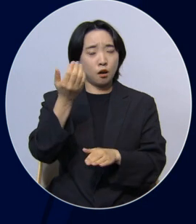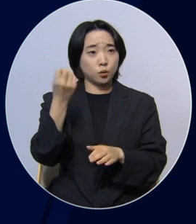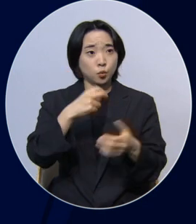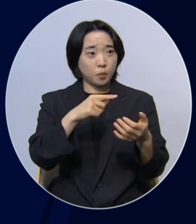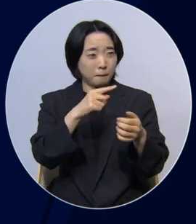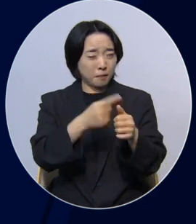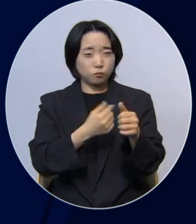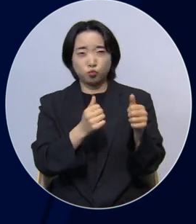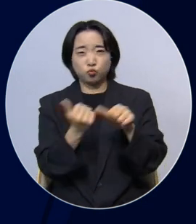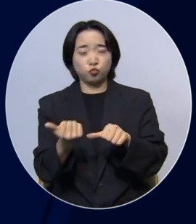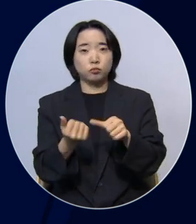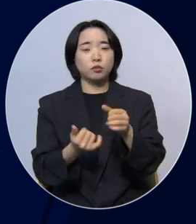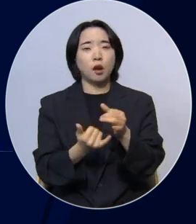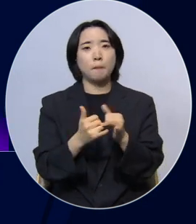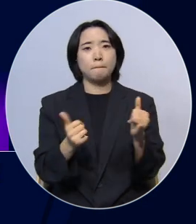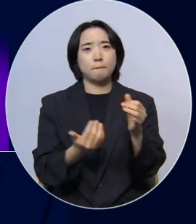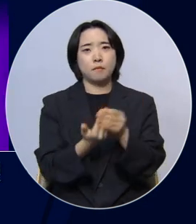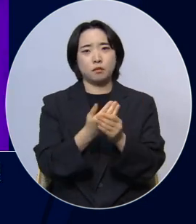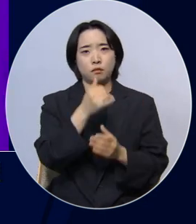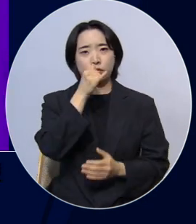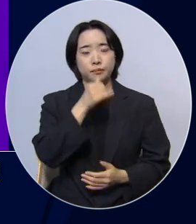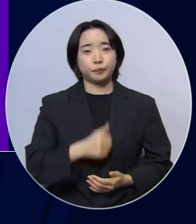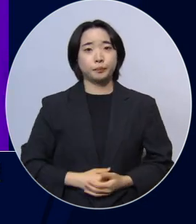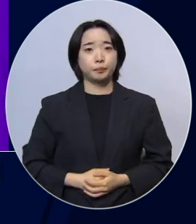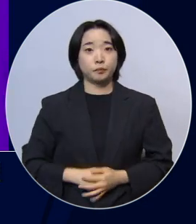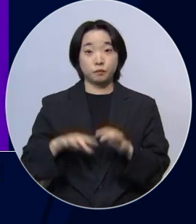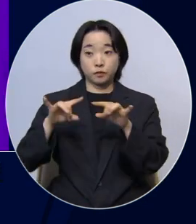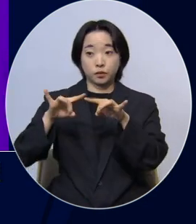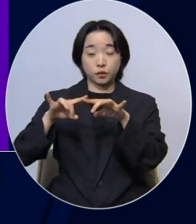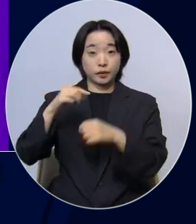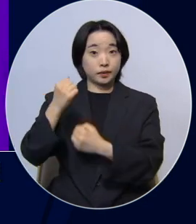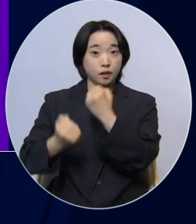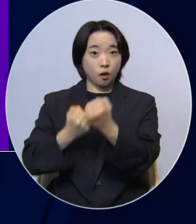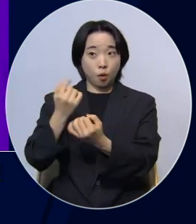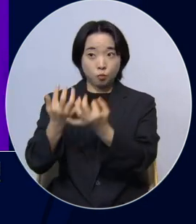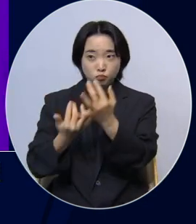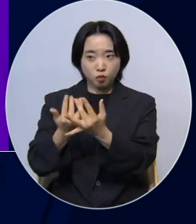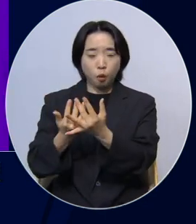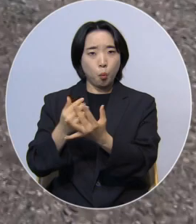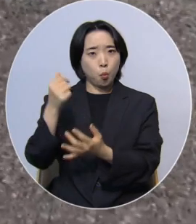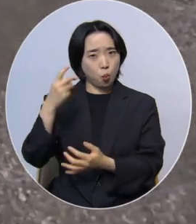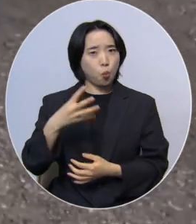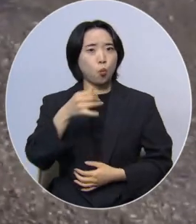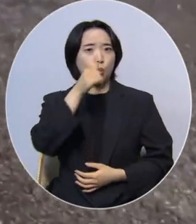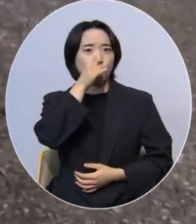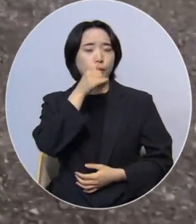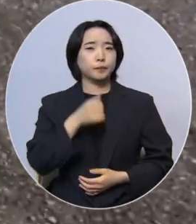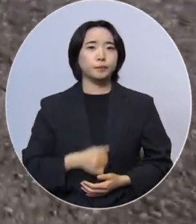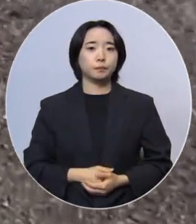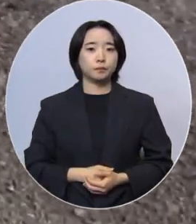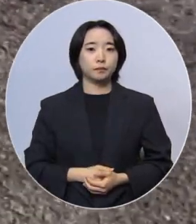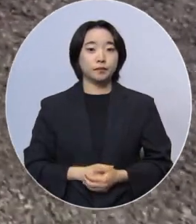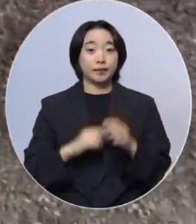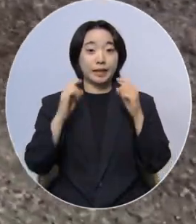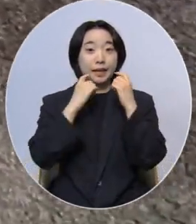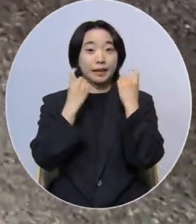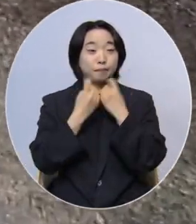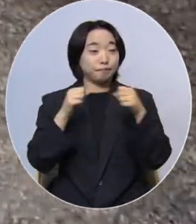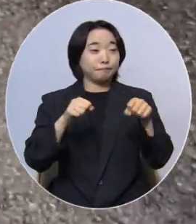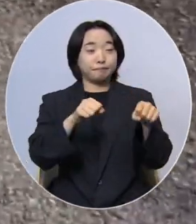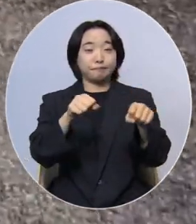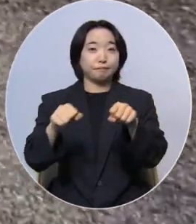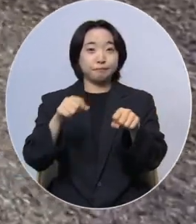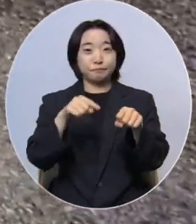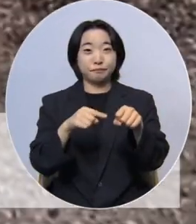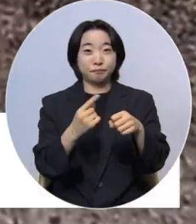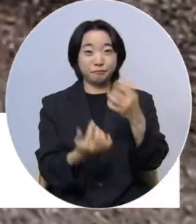상황입니다. 전기 자전거 화재도 최근 들어 급격히 늘어나고 있습니다. 이런 개인용 이동장치 화재는